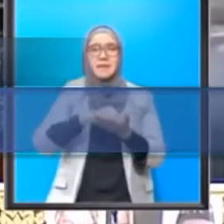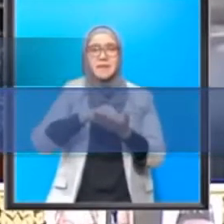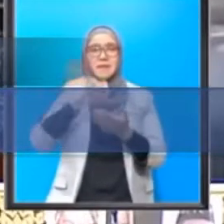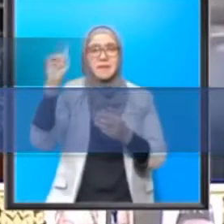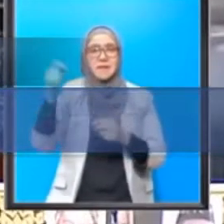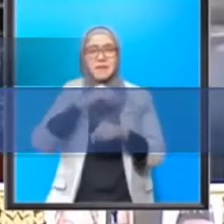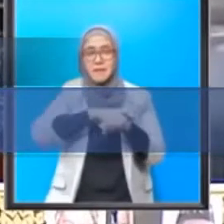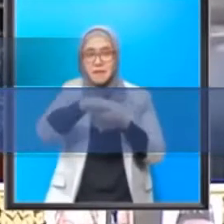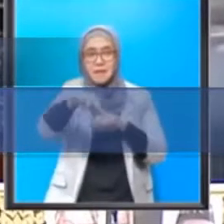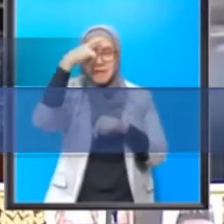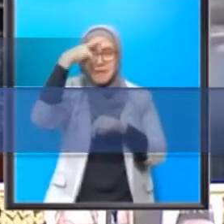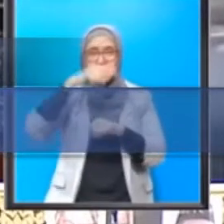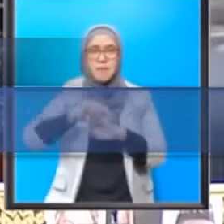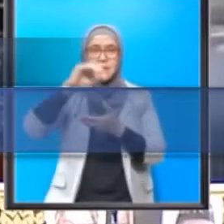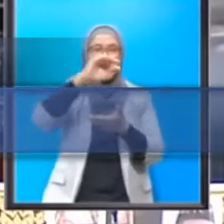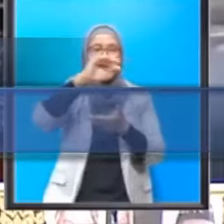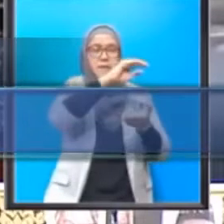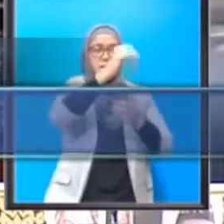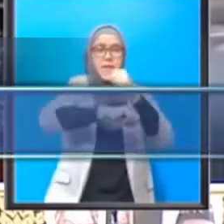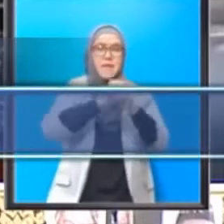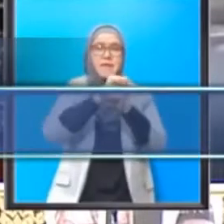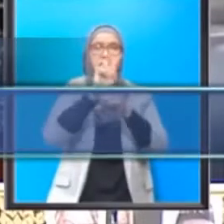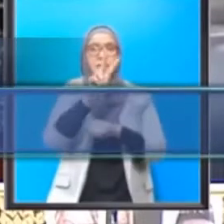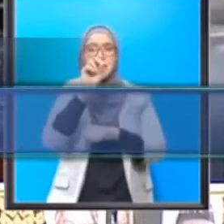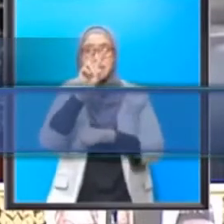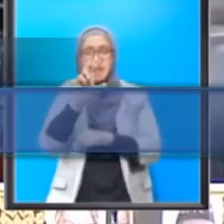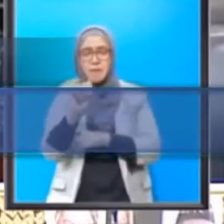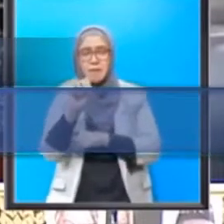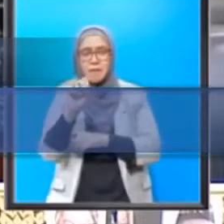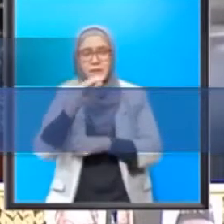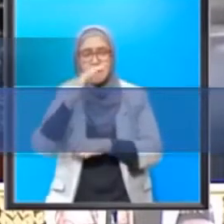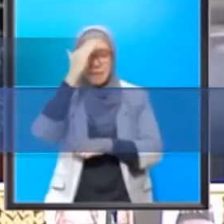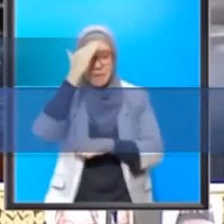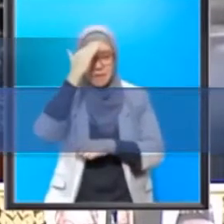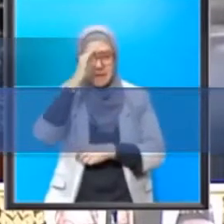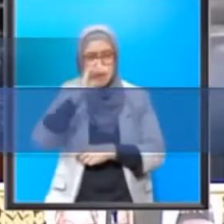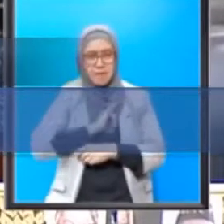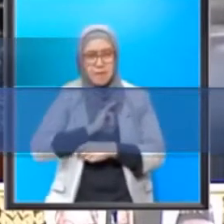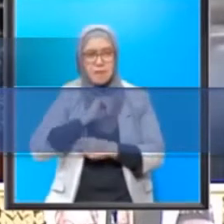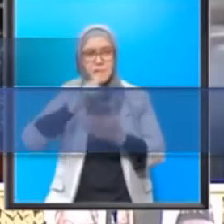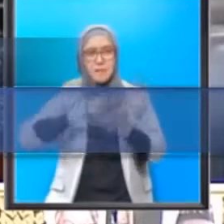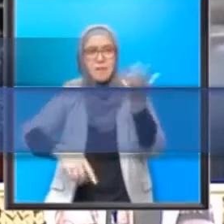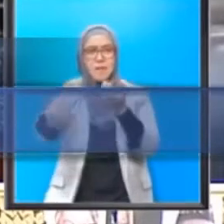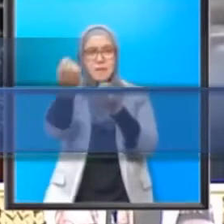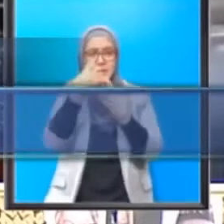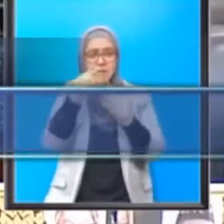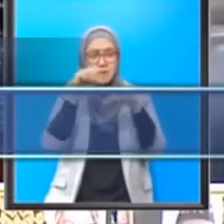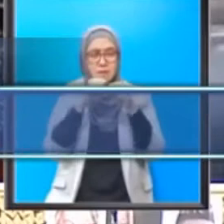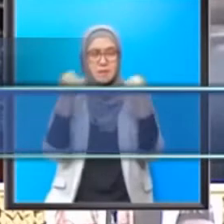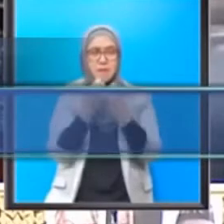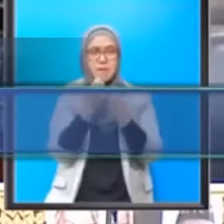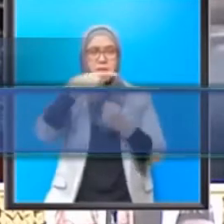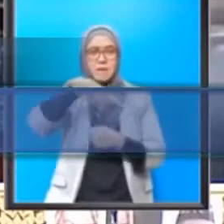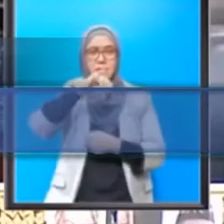kepada bekalan untuk tahun 2020. Setahu saya, apa yang dimaklumkan kepada kita oleh syarikat Pfizer ini